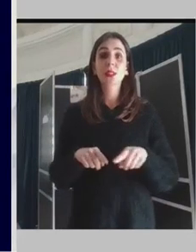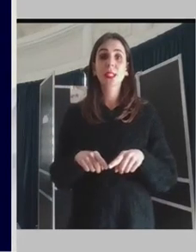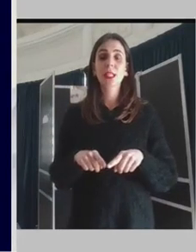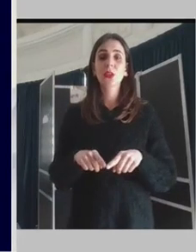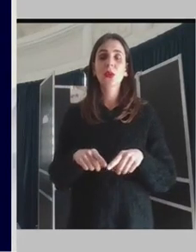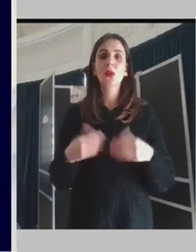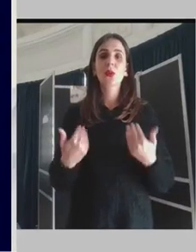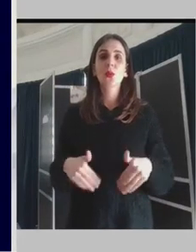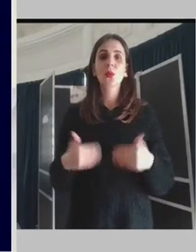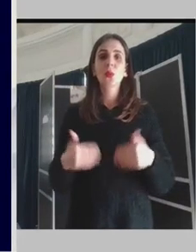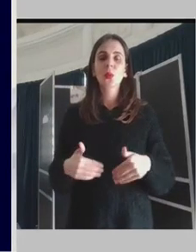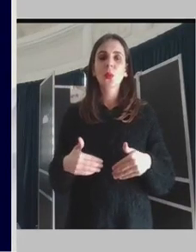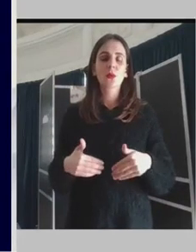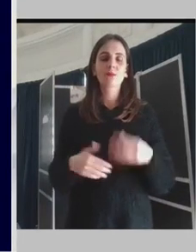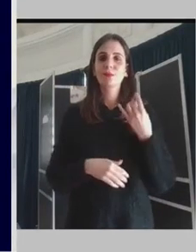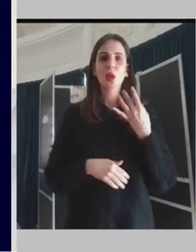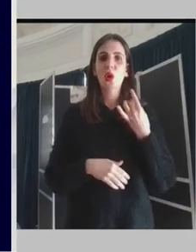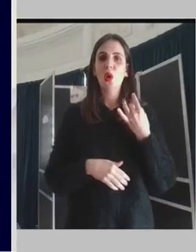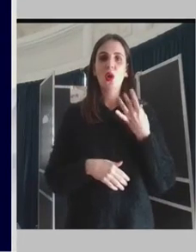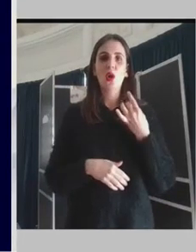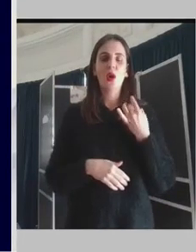rivelando preziosissimo